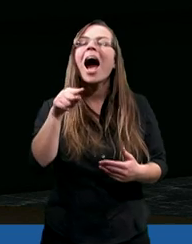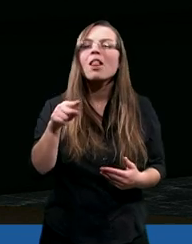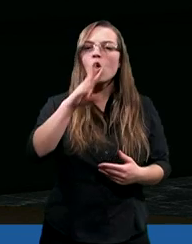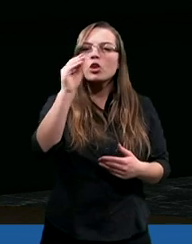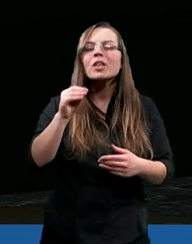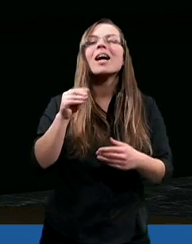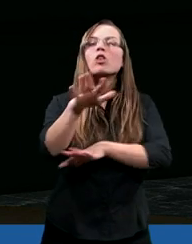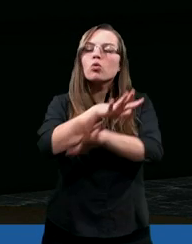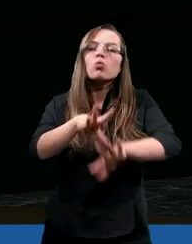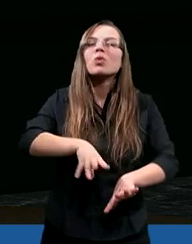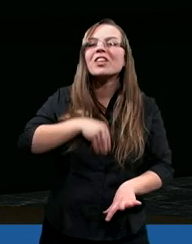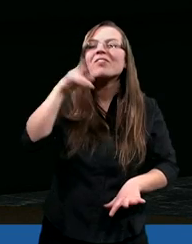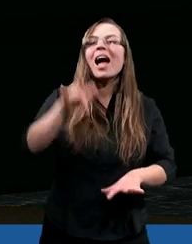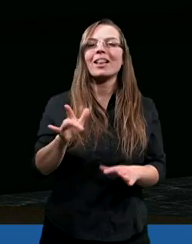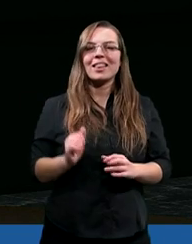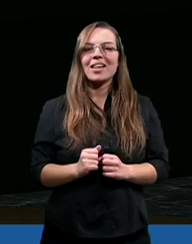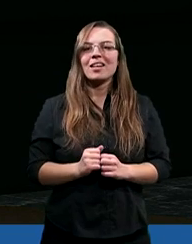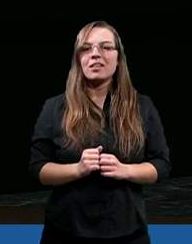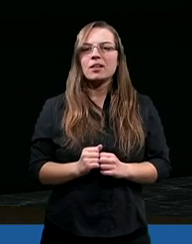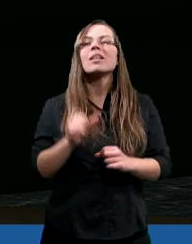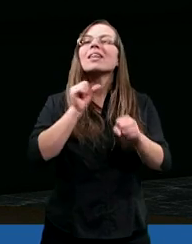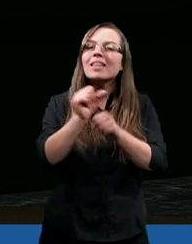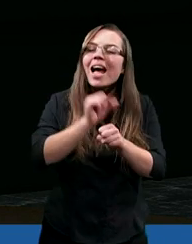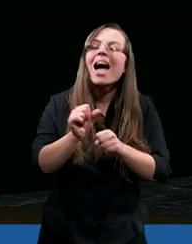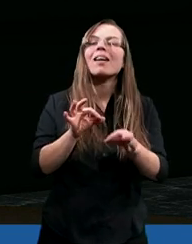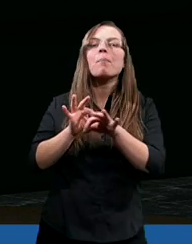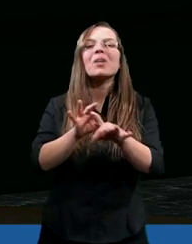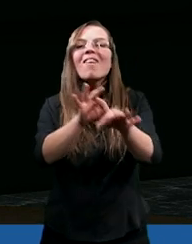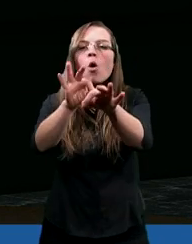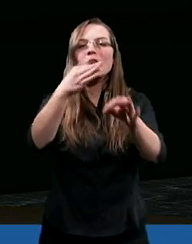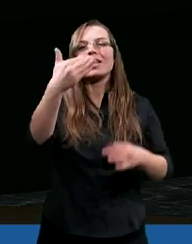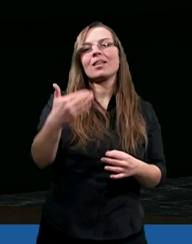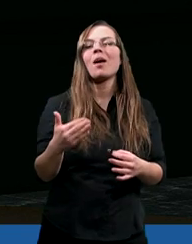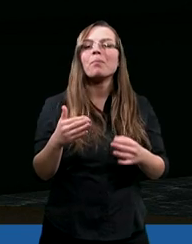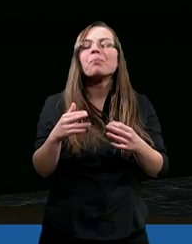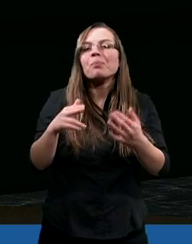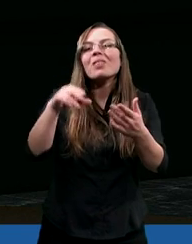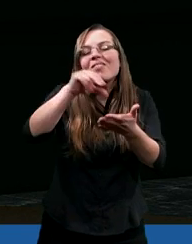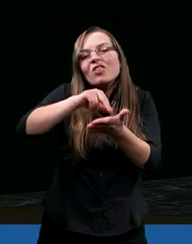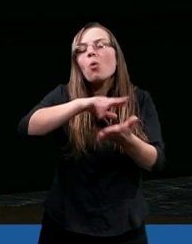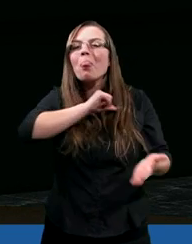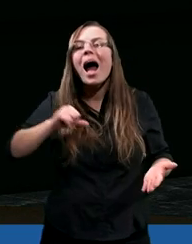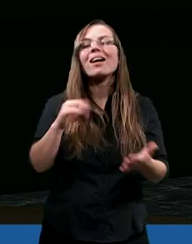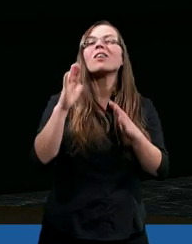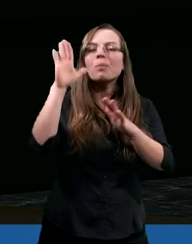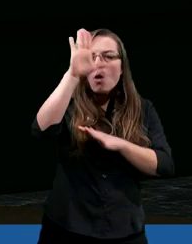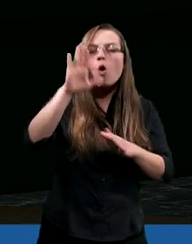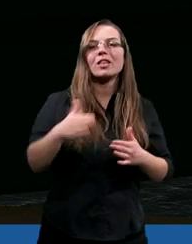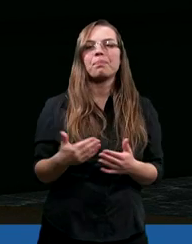że Duch Święty jest przewodnikiem po Słowie Bożym